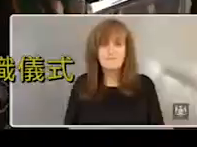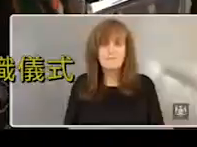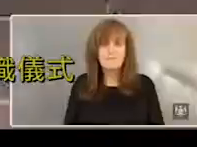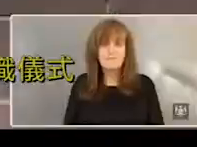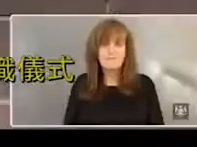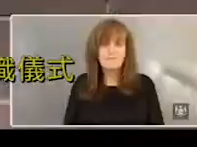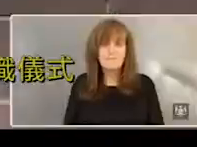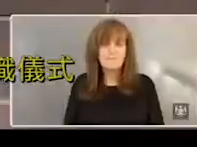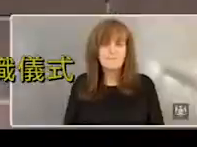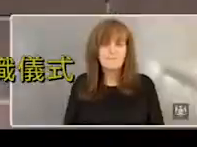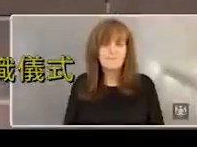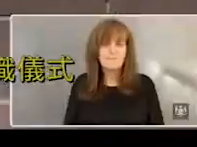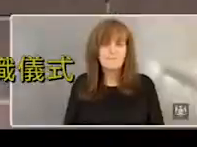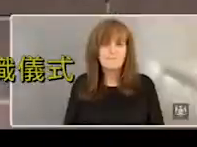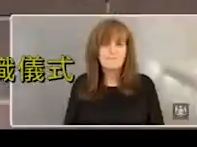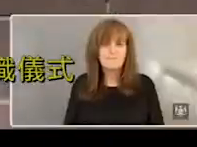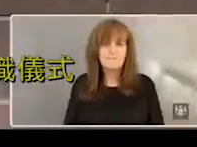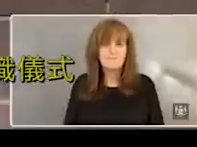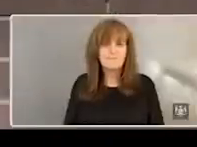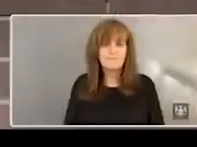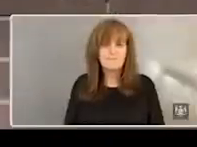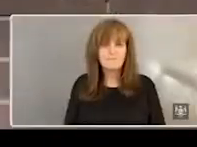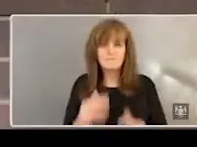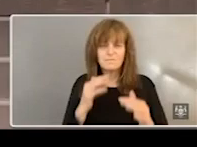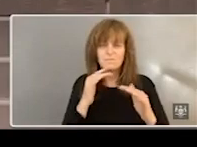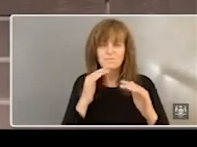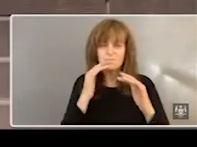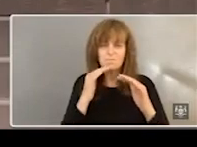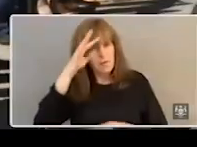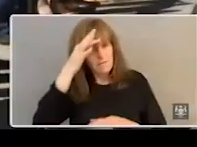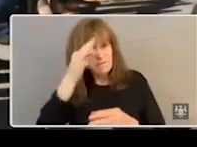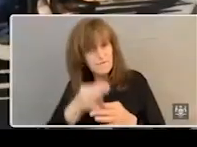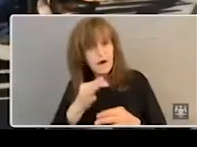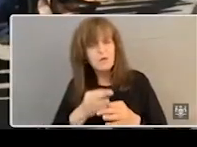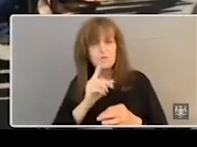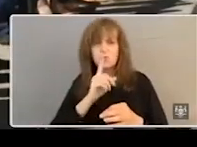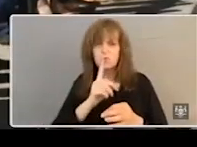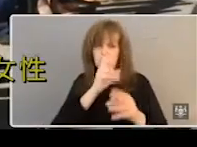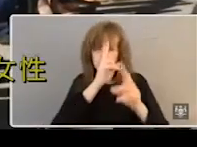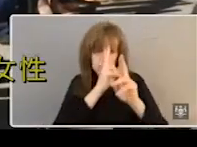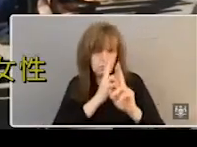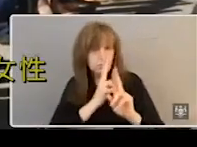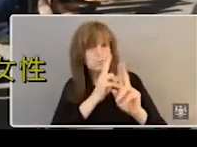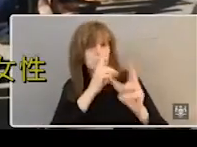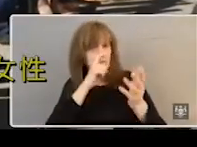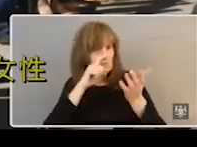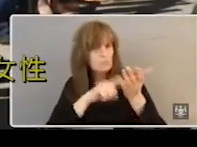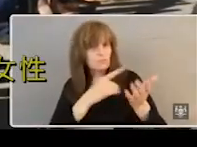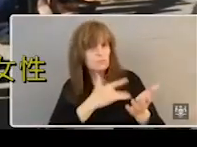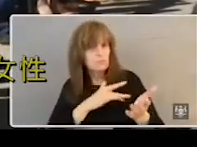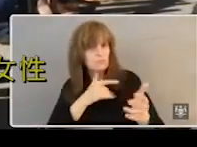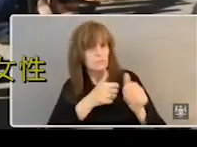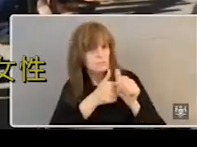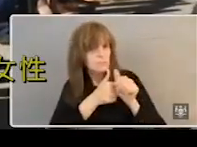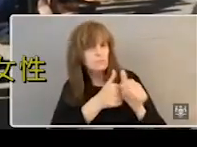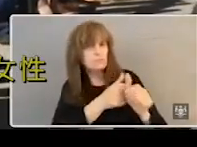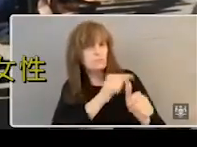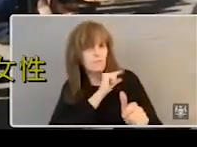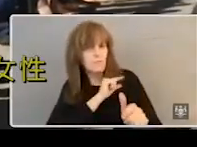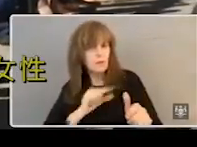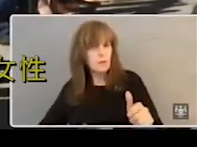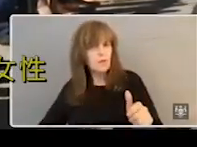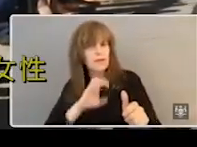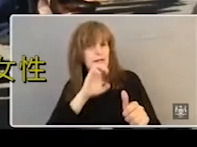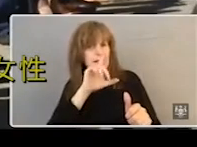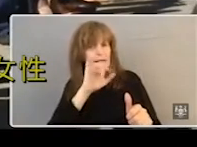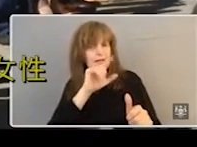大楼外举行的宣誓就职仪式，执政进步保守党新一届内阁由上届28人增加至